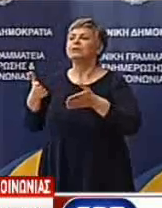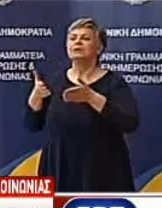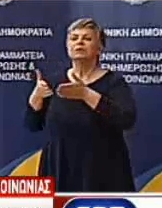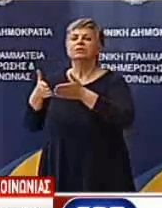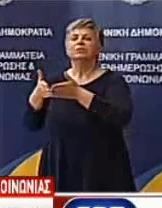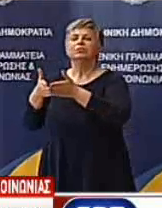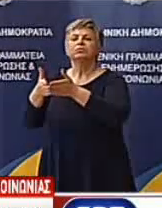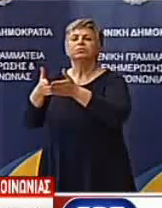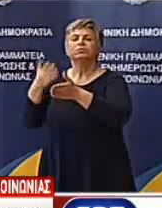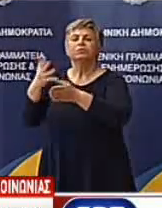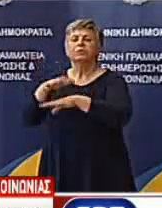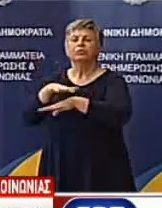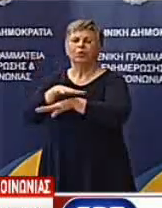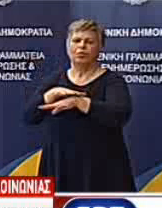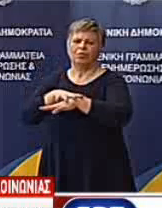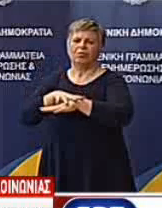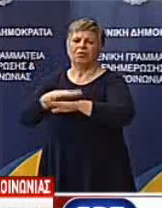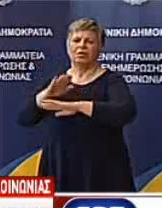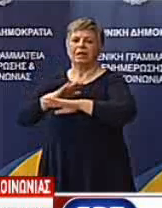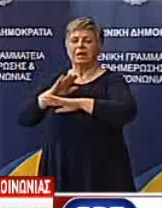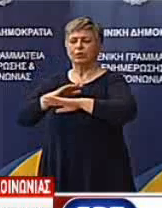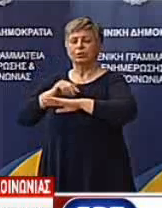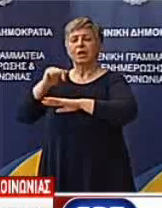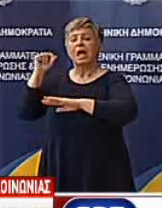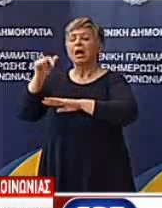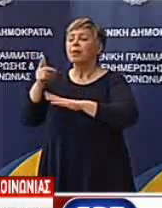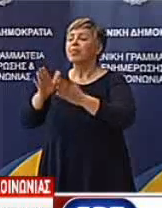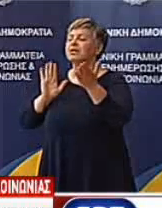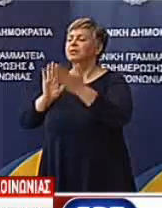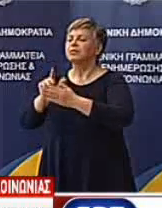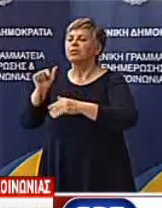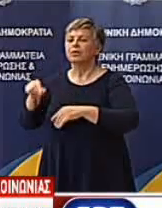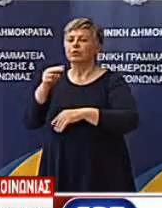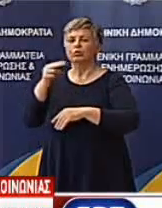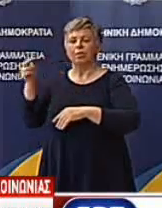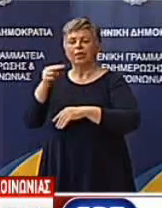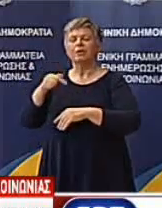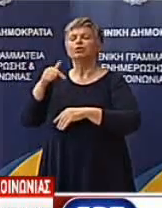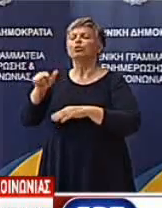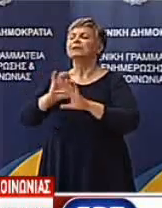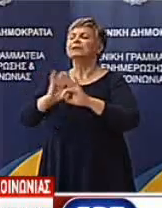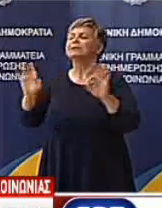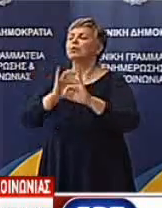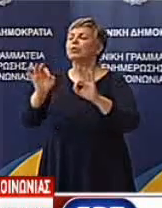το προσφυγικό, κλείνουν τα σύνορα της Ευρώπης. Τι γίνεται με αυτό το θέμα? Εντάξει.